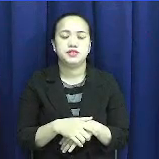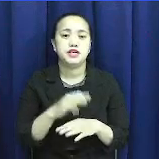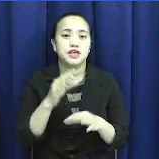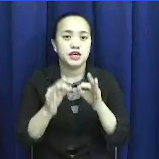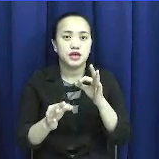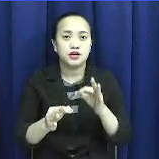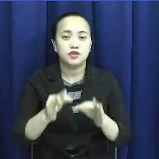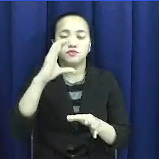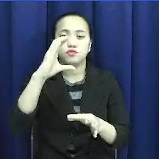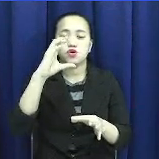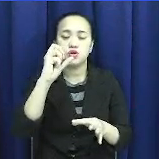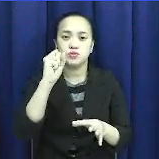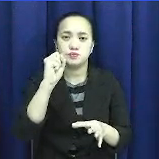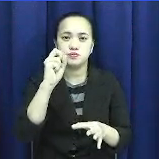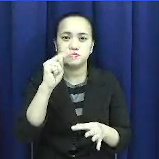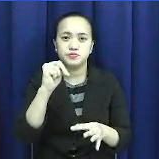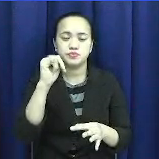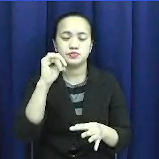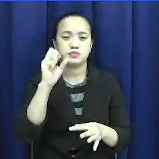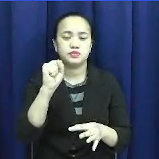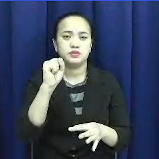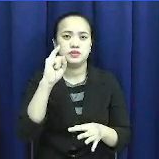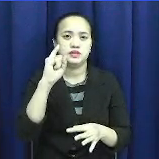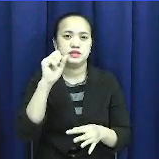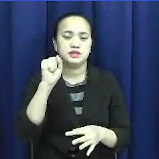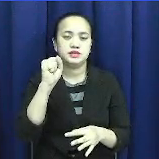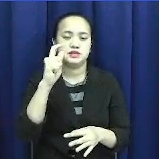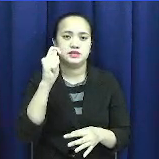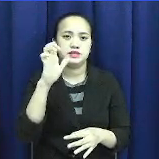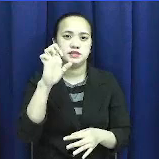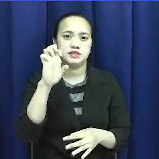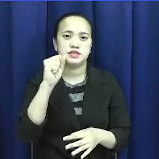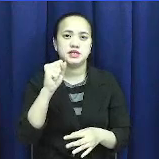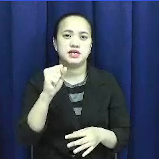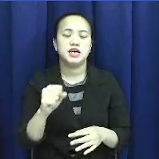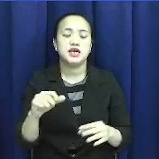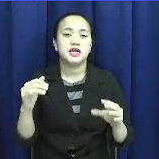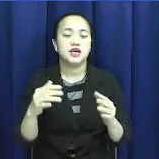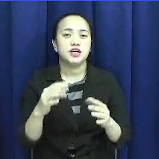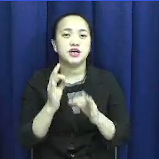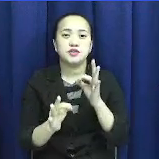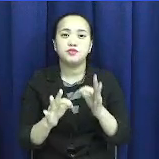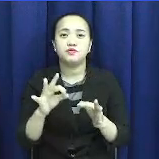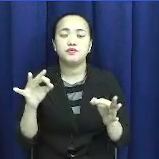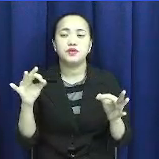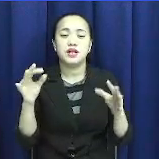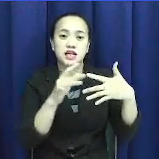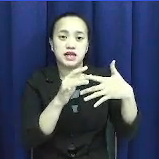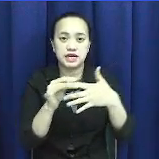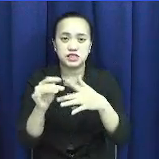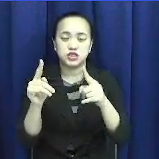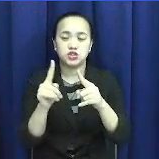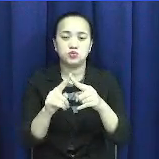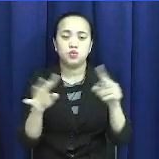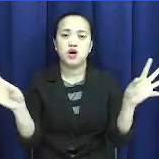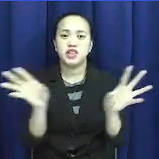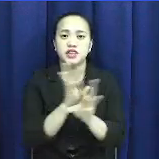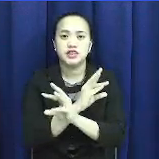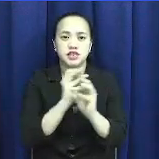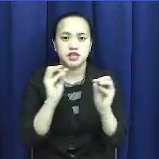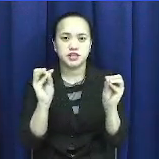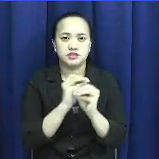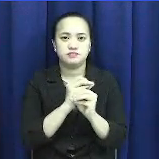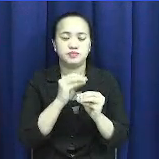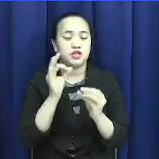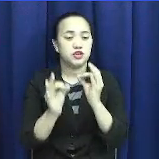Inconsistency will always leads us to zero. Ano po, wala po tayong matatapos kapag inconsistent